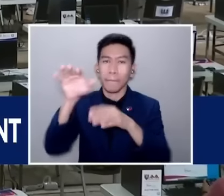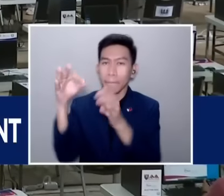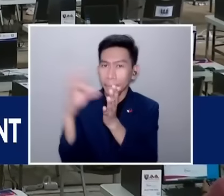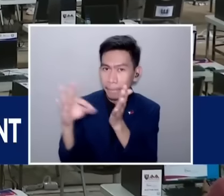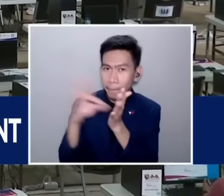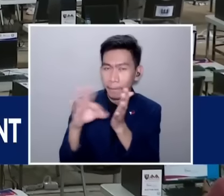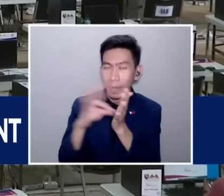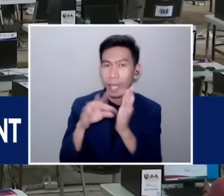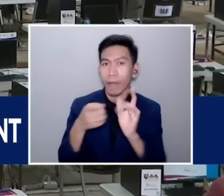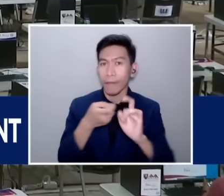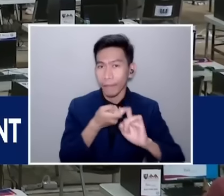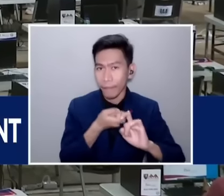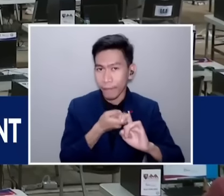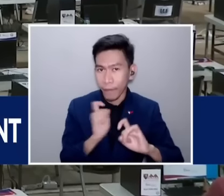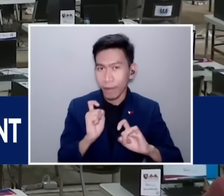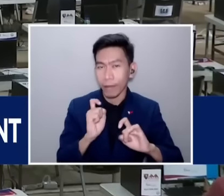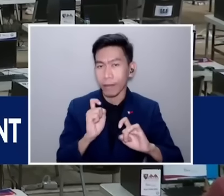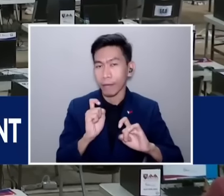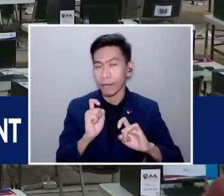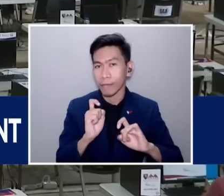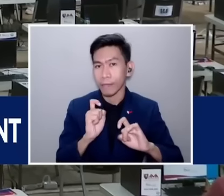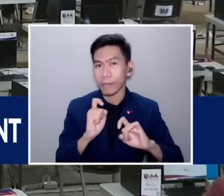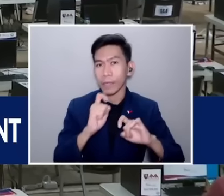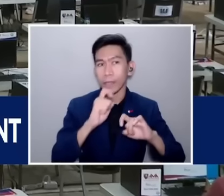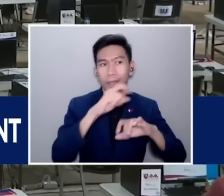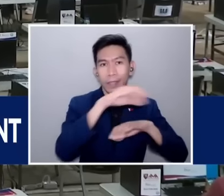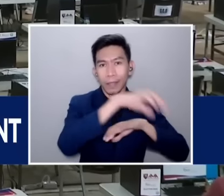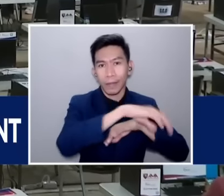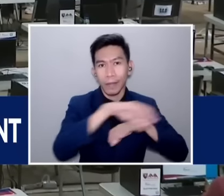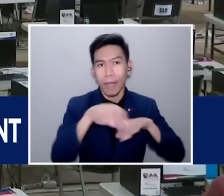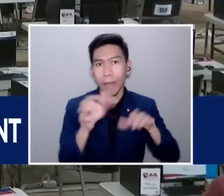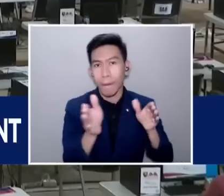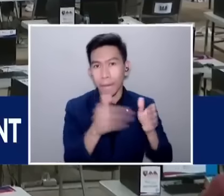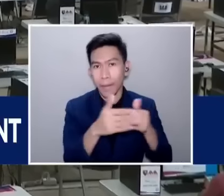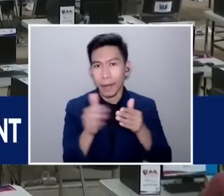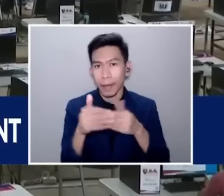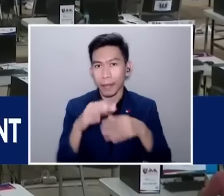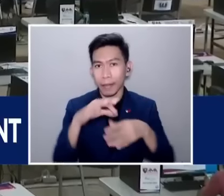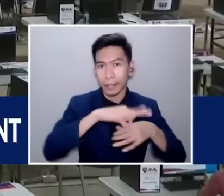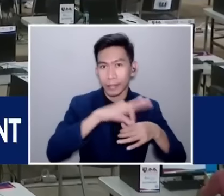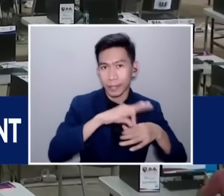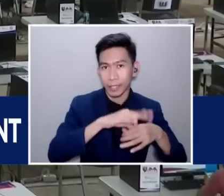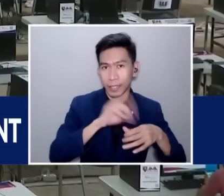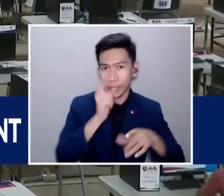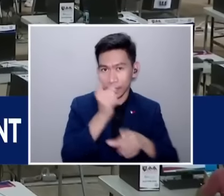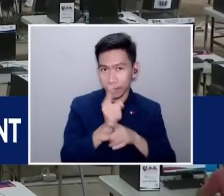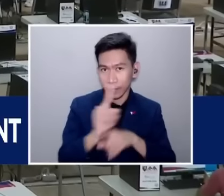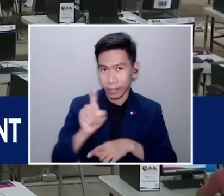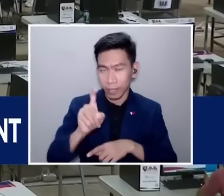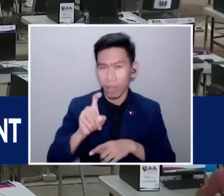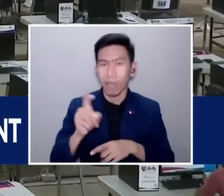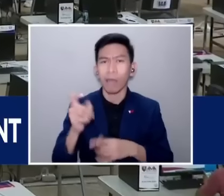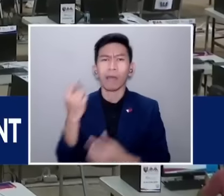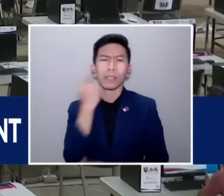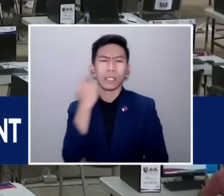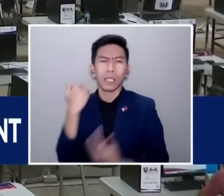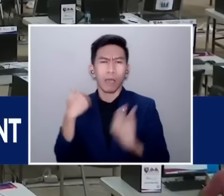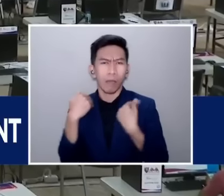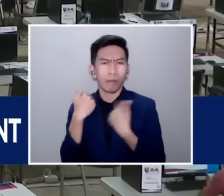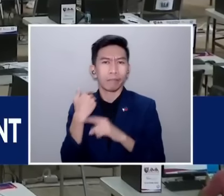mula sa mga presinto, no? Pero kasi merong kumakalat na report na may nagsabi mula